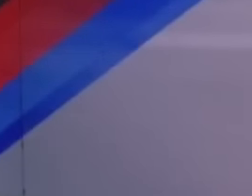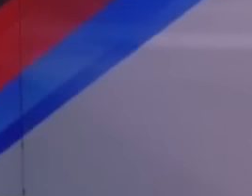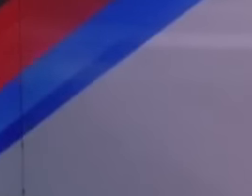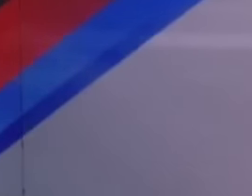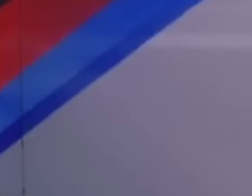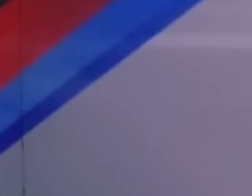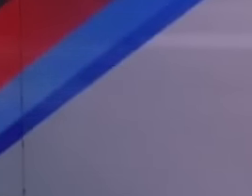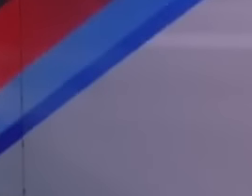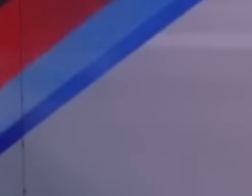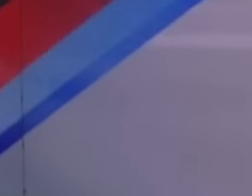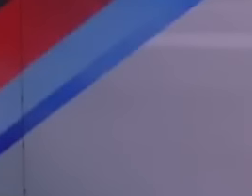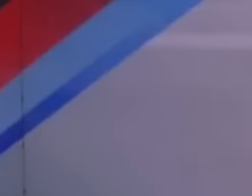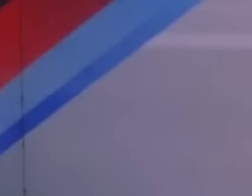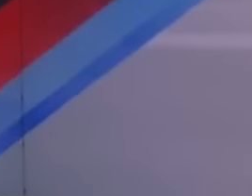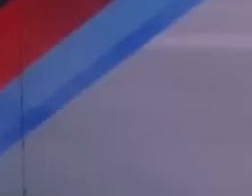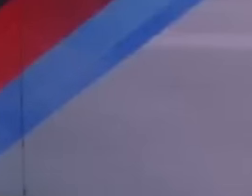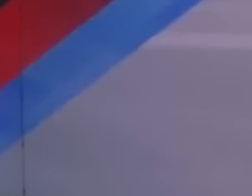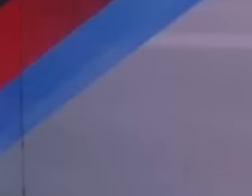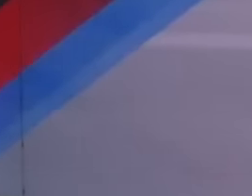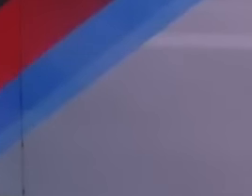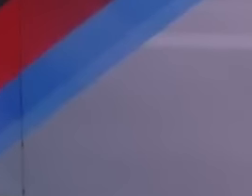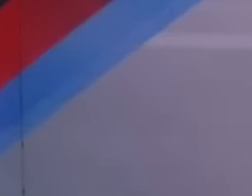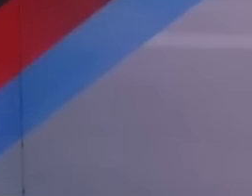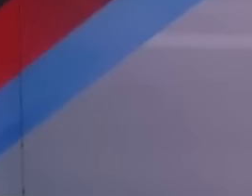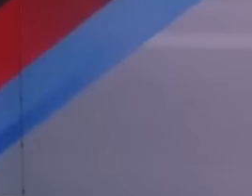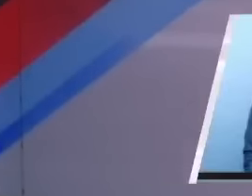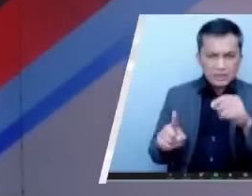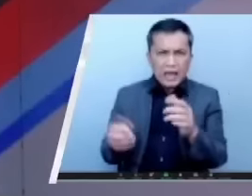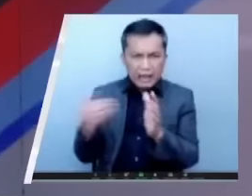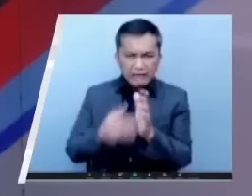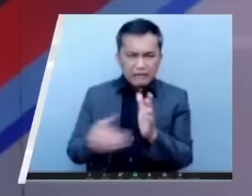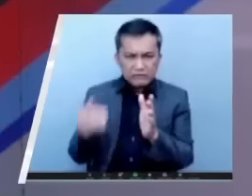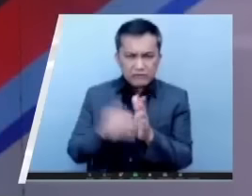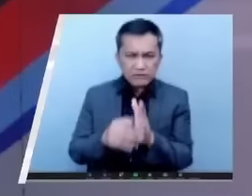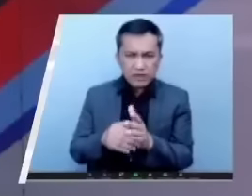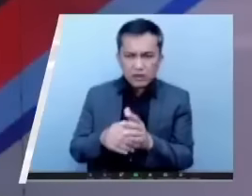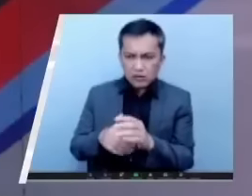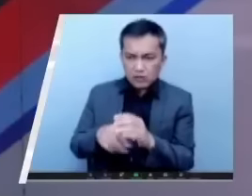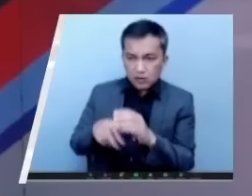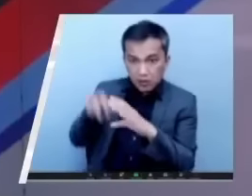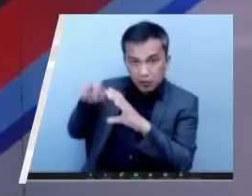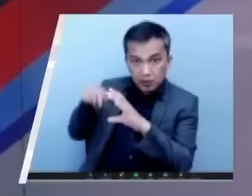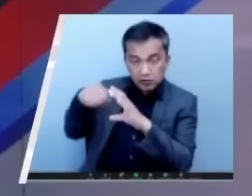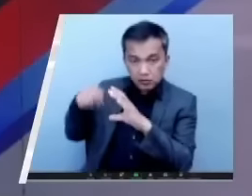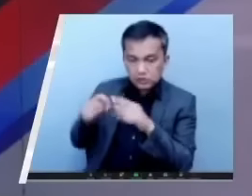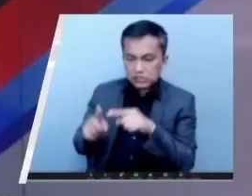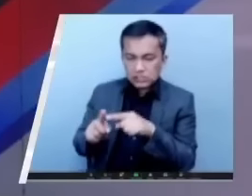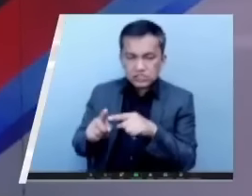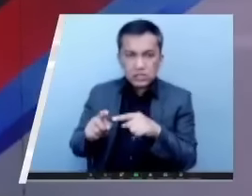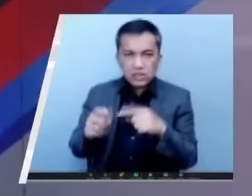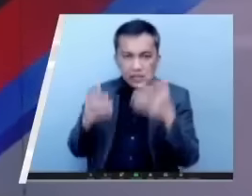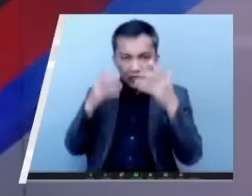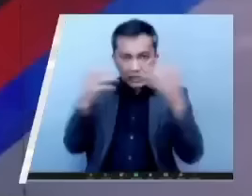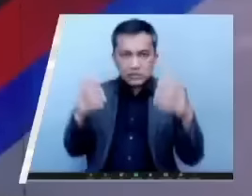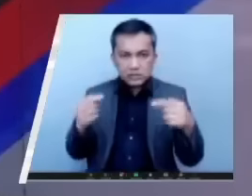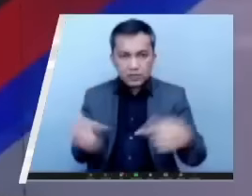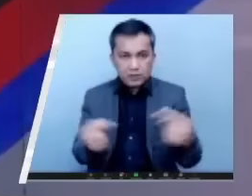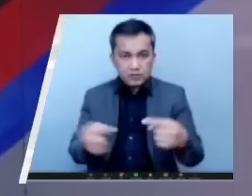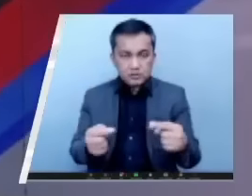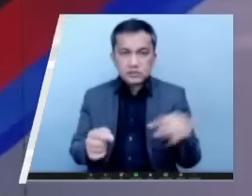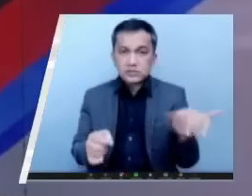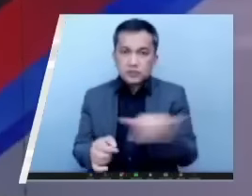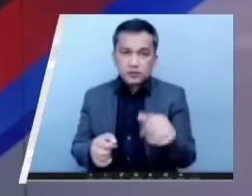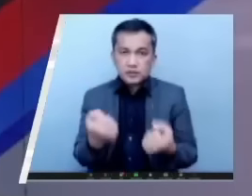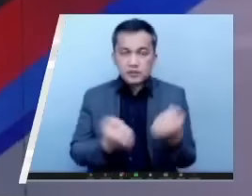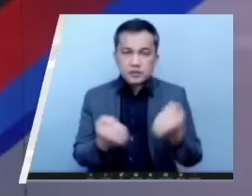Sinampakan ng reklamo ang isang lalaking makailang beses nang nabidyohan na galit na nakikipagtalo sa kapwa niya motorista. Ang kanyang